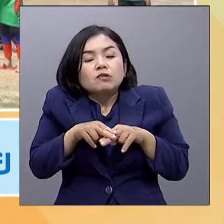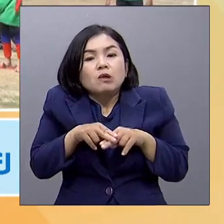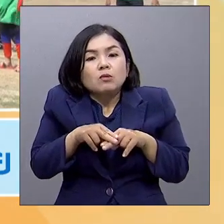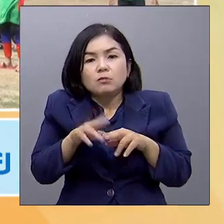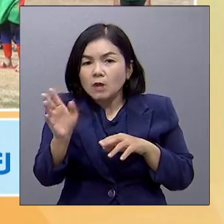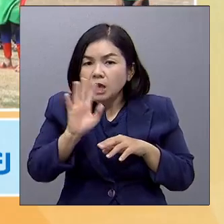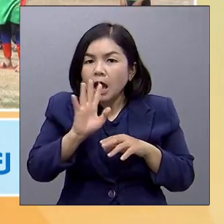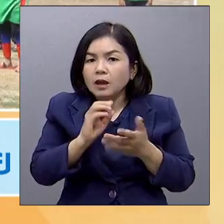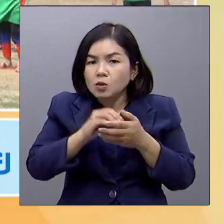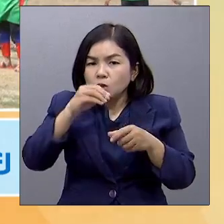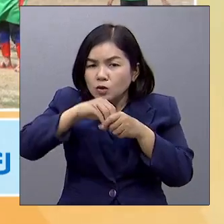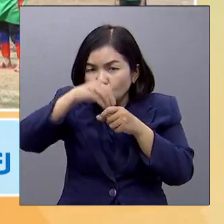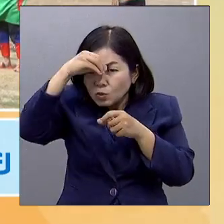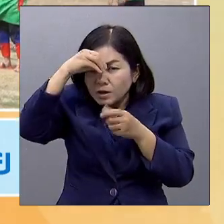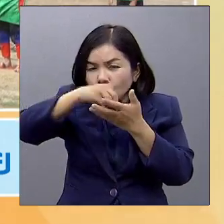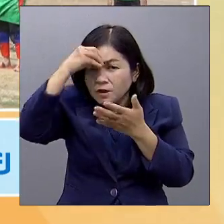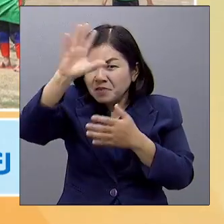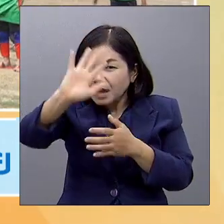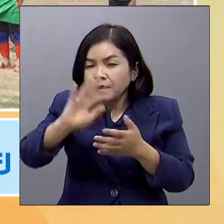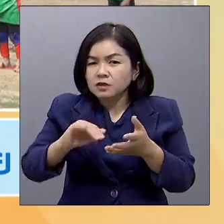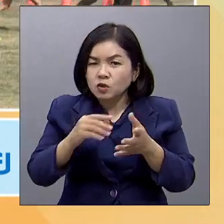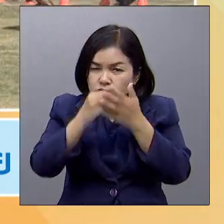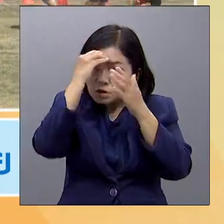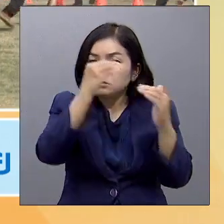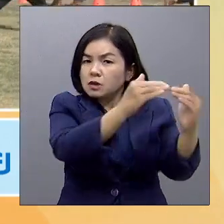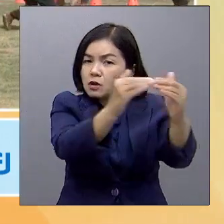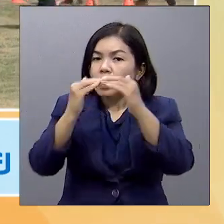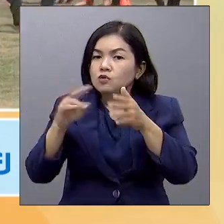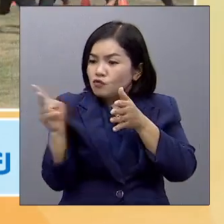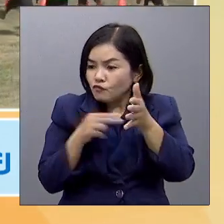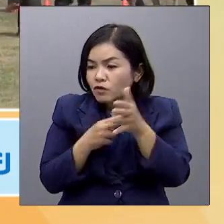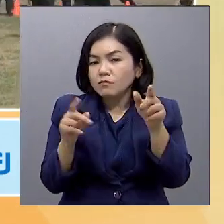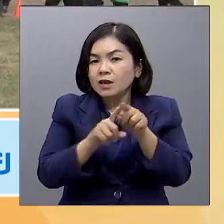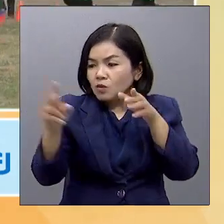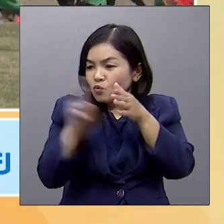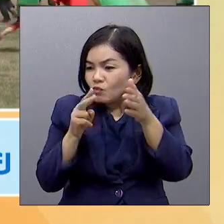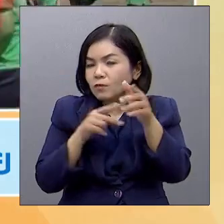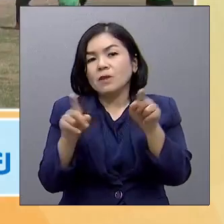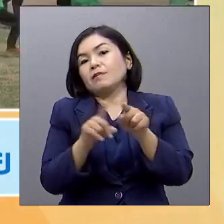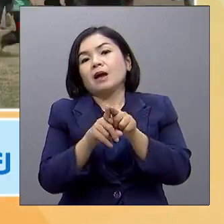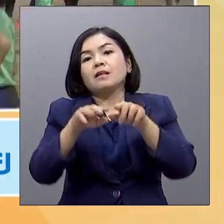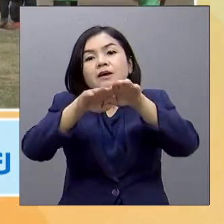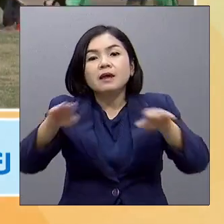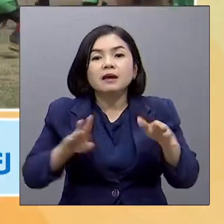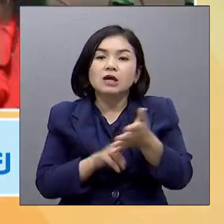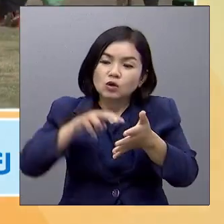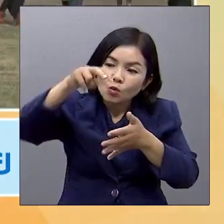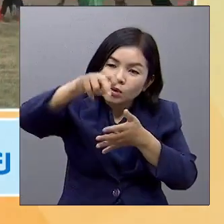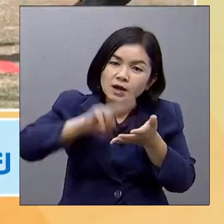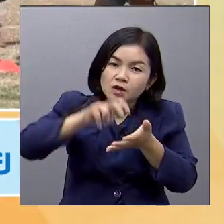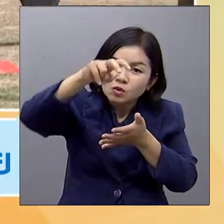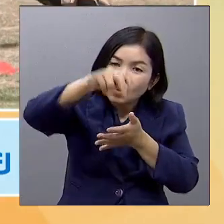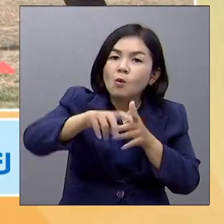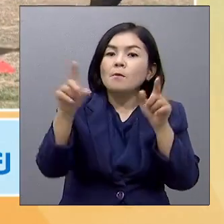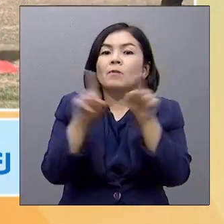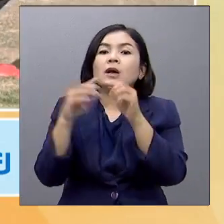วเข้าเรีงแล้ไม่ใช่นะคะถ้าเด็กคนอื่นได้ทำได้วิ่ง คนนี้ตองได้วิ่งเด็กคนอื่นได้กระโดด ได้หอบ คนน